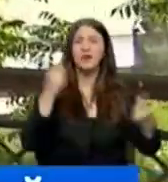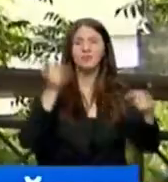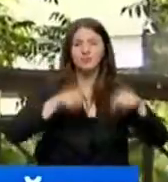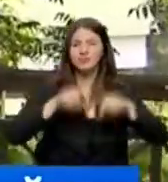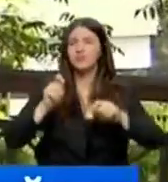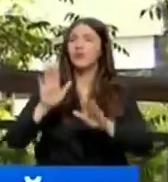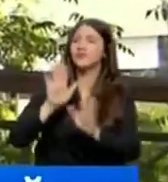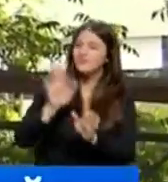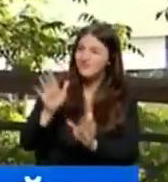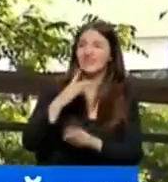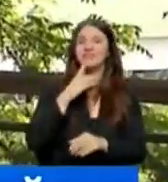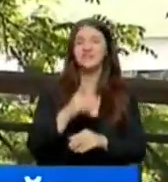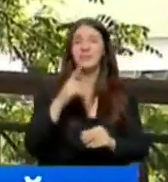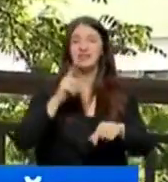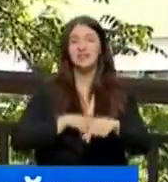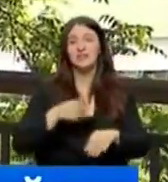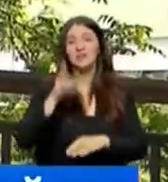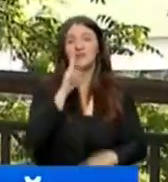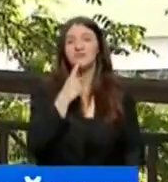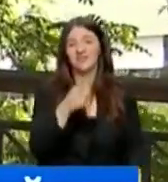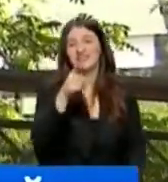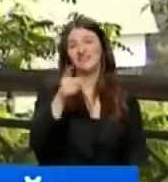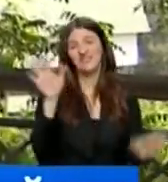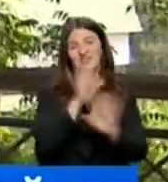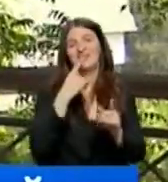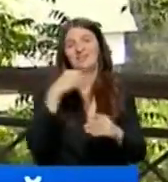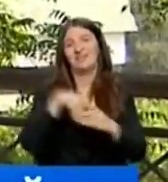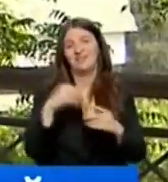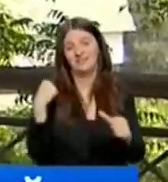buluşacak. Onu uğurlayacağım. Sezonun son sözünde sizlerle vedalaşmak üzere huzurlarınıza döneceğim.